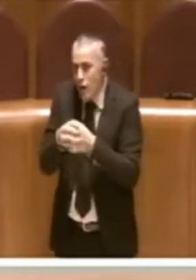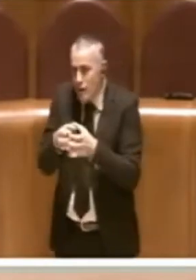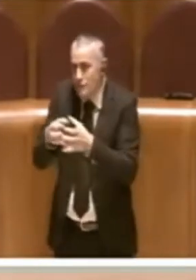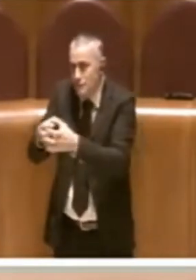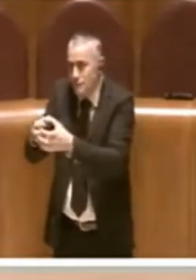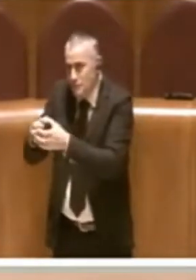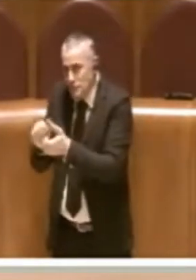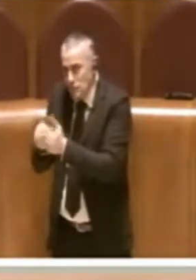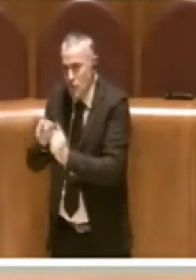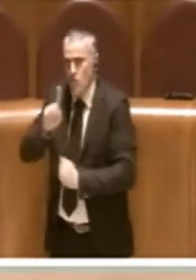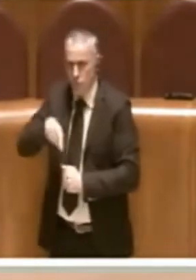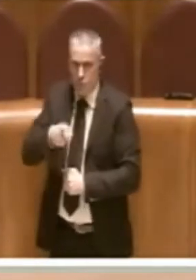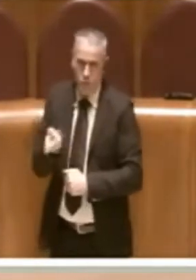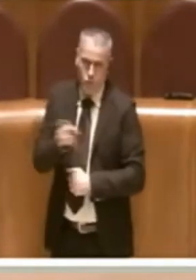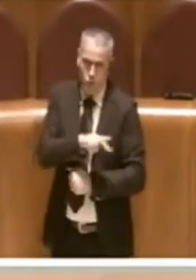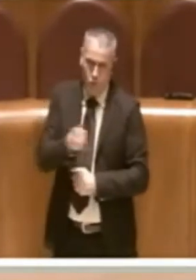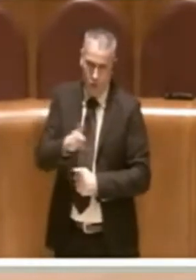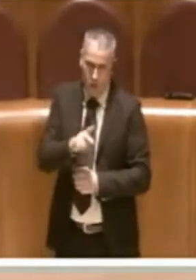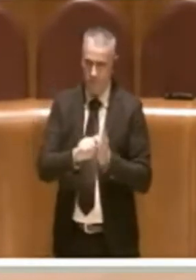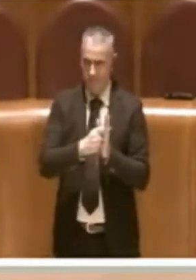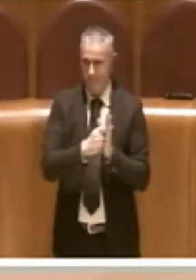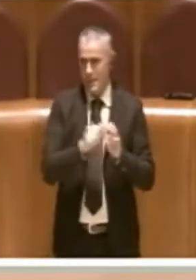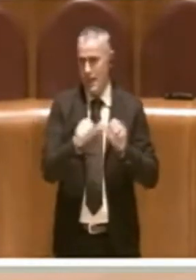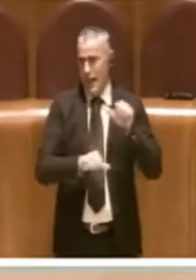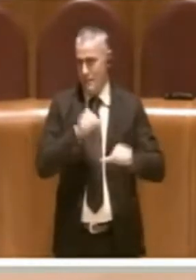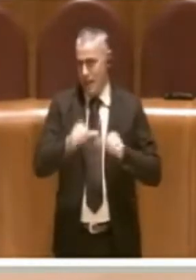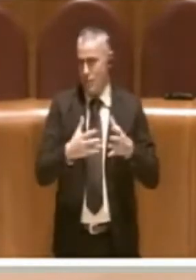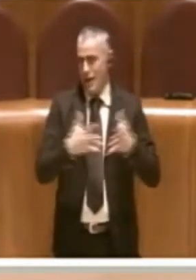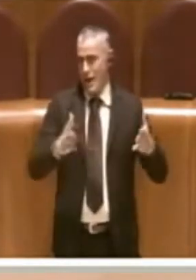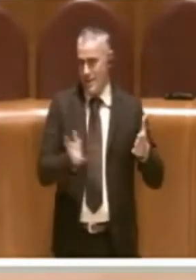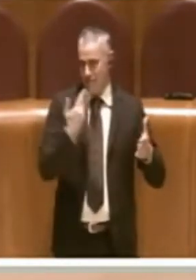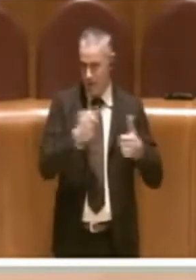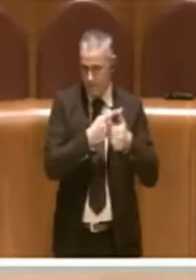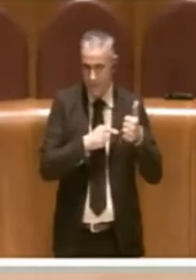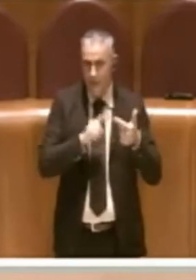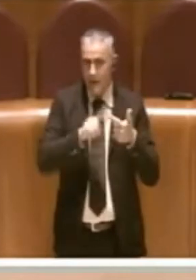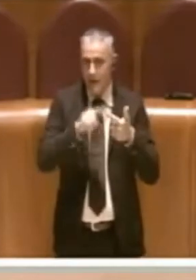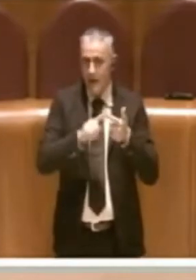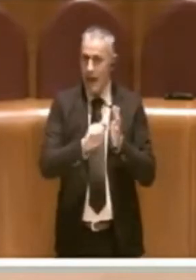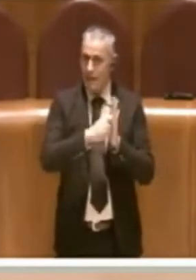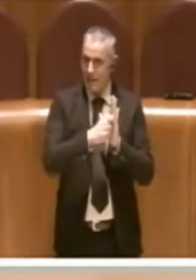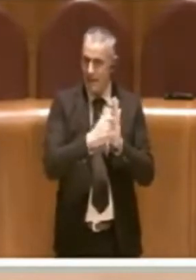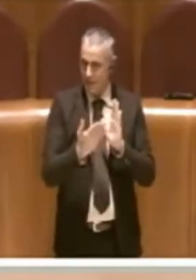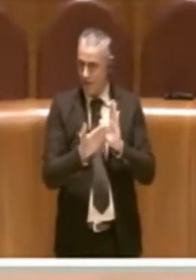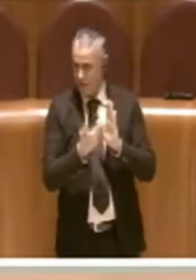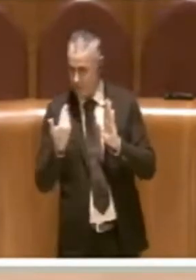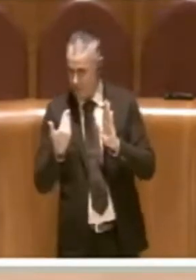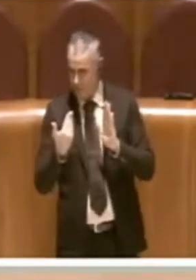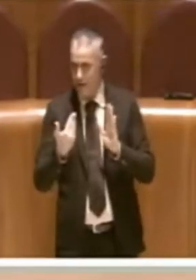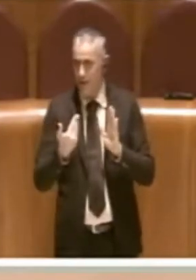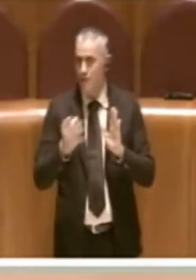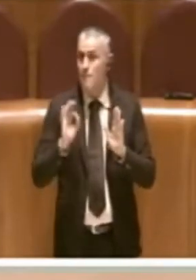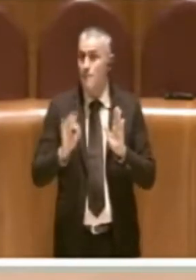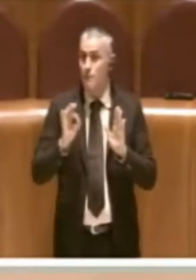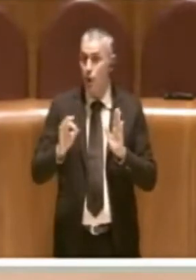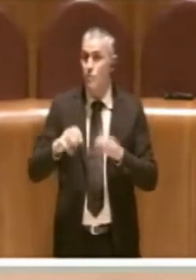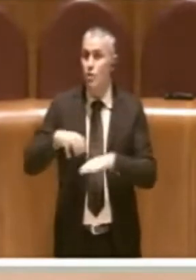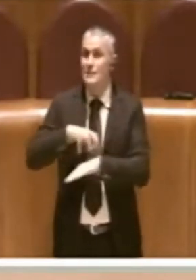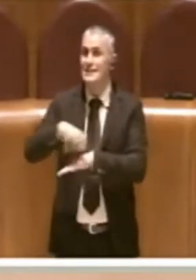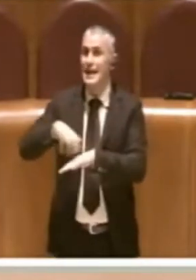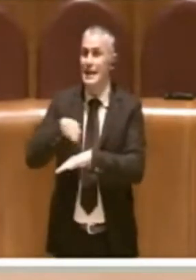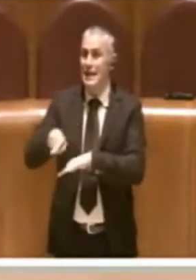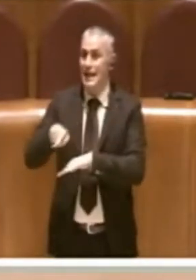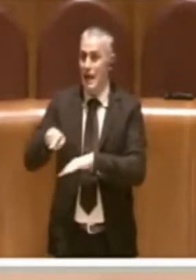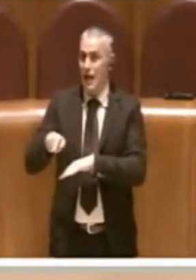questa previsione. E aggiungo che un secondo emendamento che è stato ritirato su indicazione del segretariato,